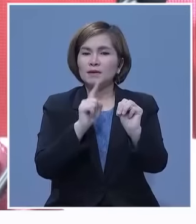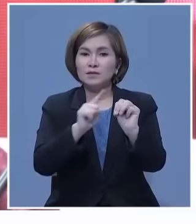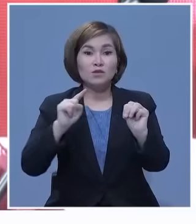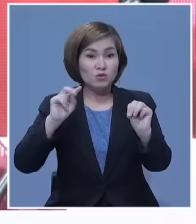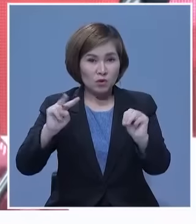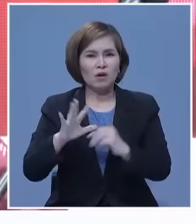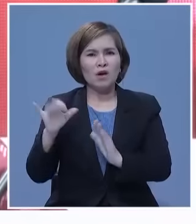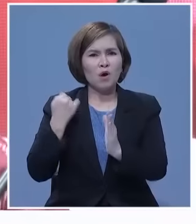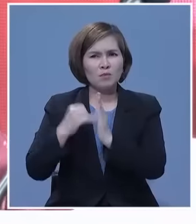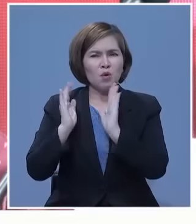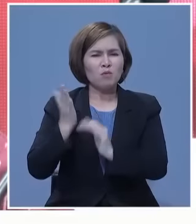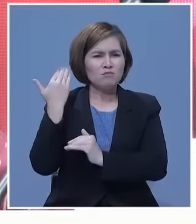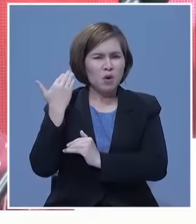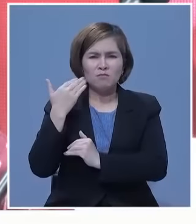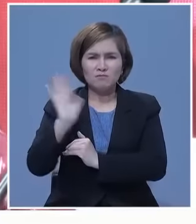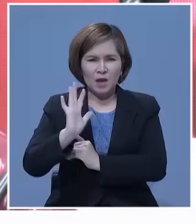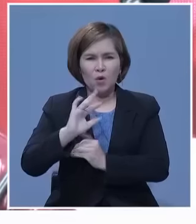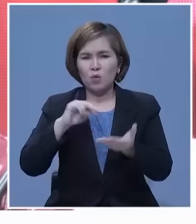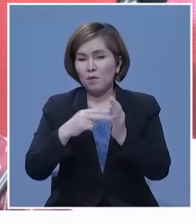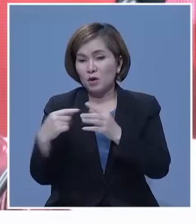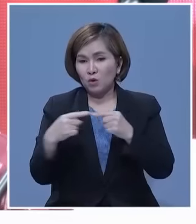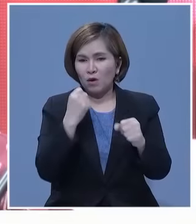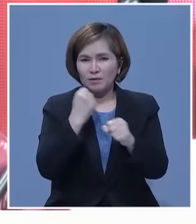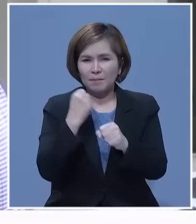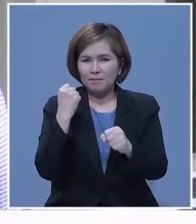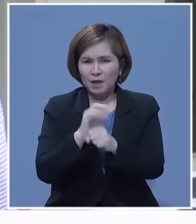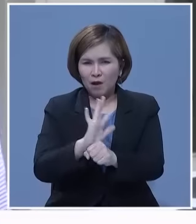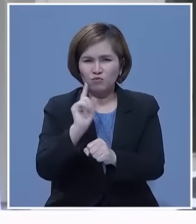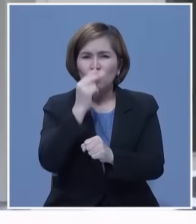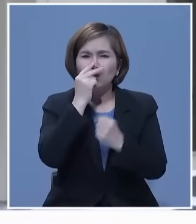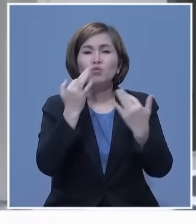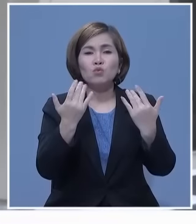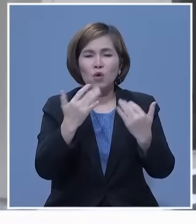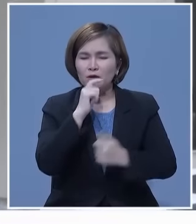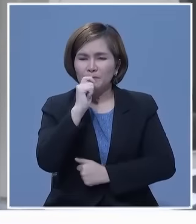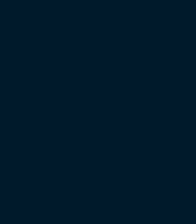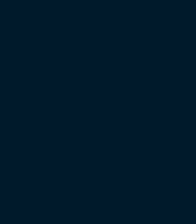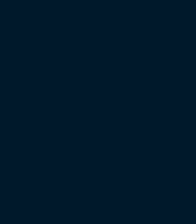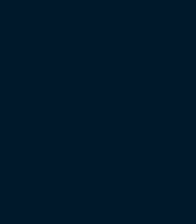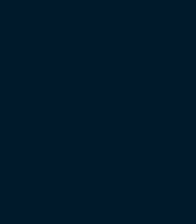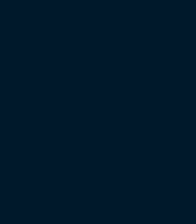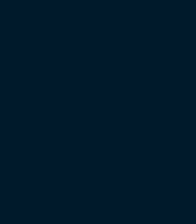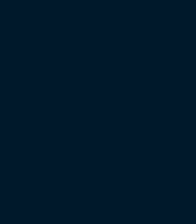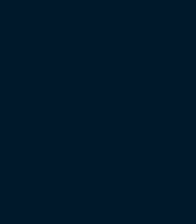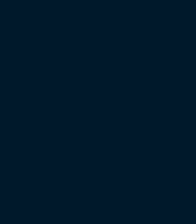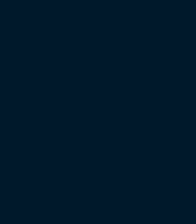ด้วยว่าจะยังคงเดินหน้าต่อไปหรือไม่ซึ่งเรื่องนี้คงต้องรอเจ้าตัวมาเปิดใจอีกครั้งอ่ะนะครับ